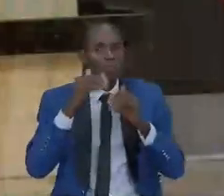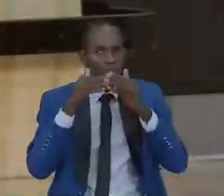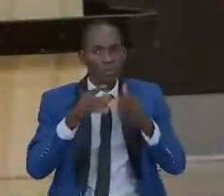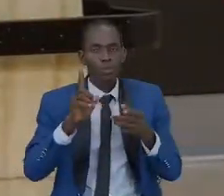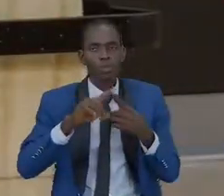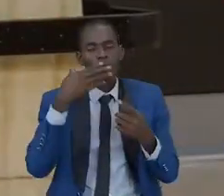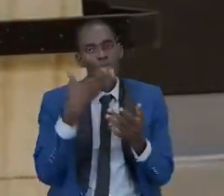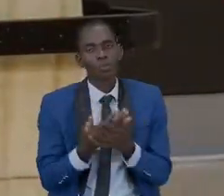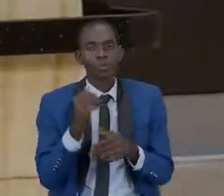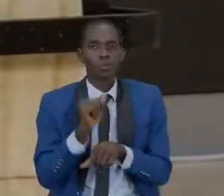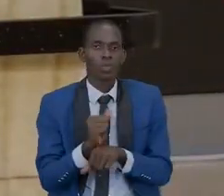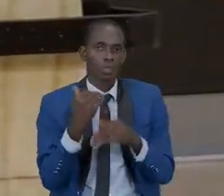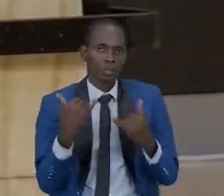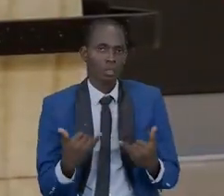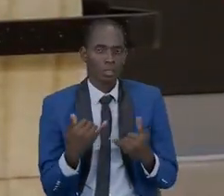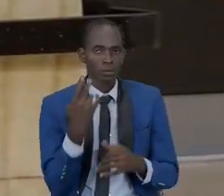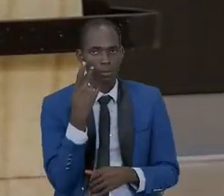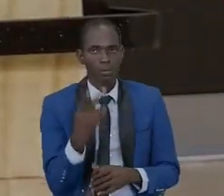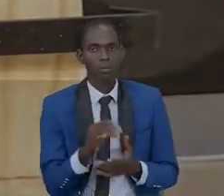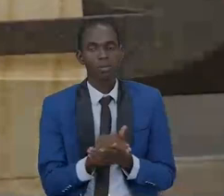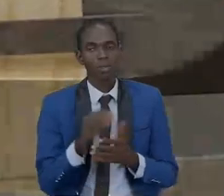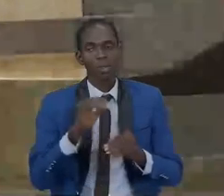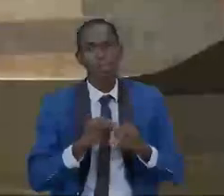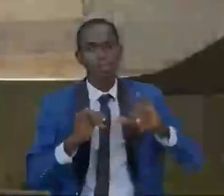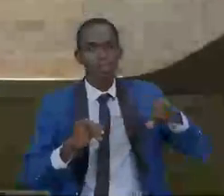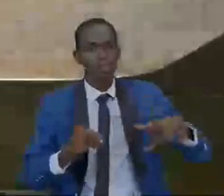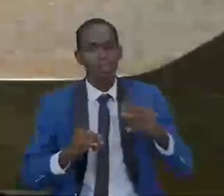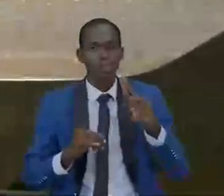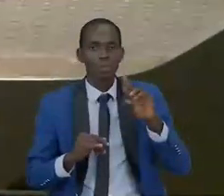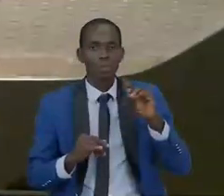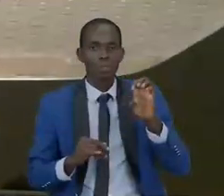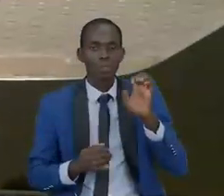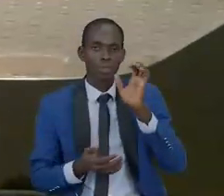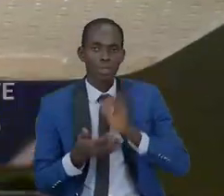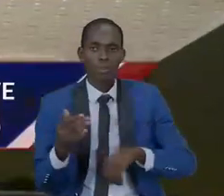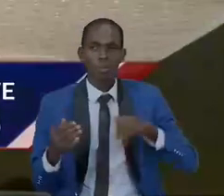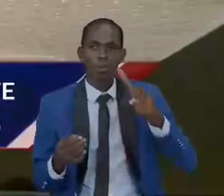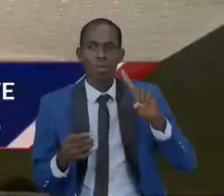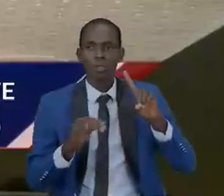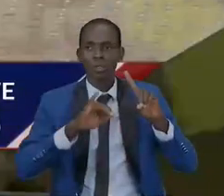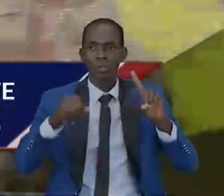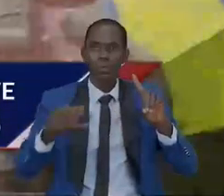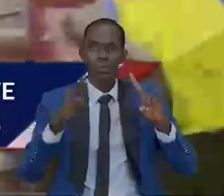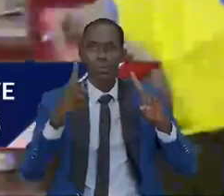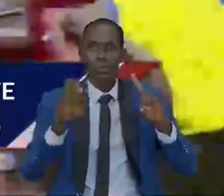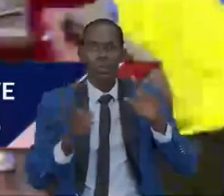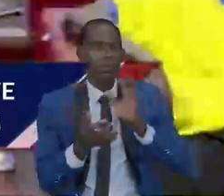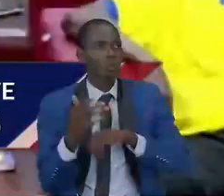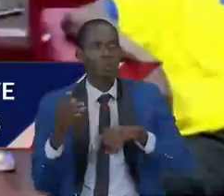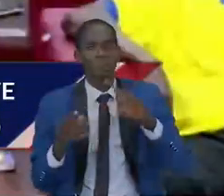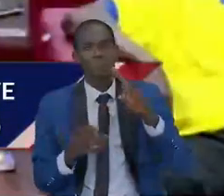oeuvres voyez cela maintenant dans Sud chapitre 1 Dieu de chapitre 1 verset 4